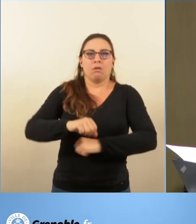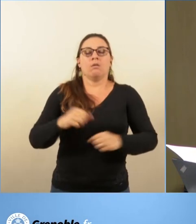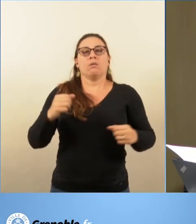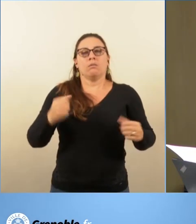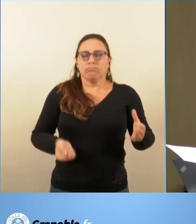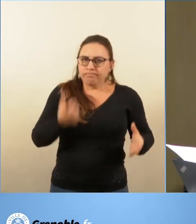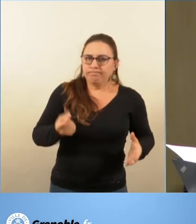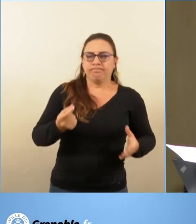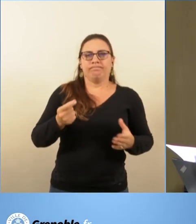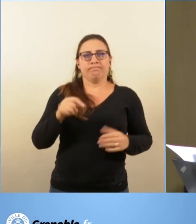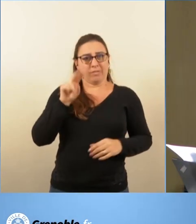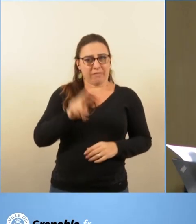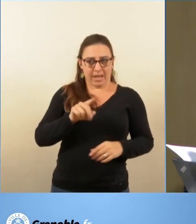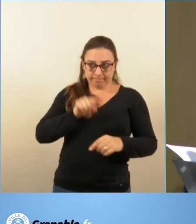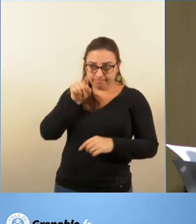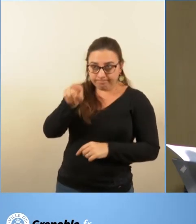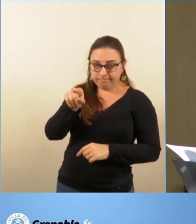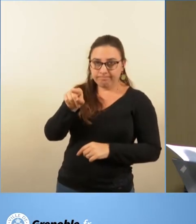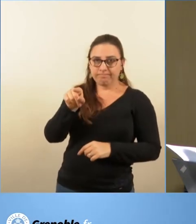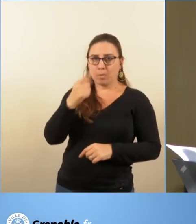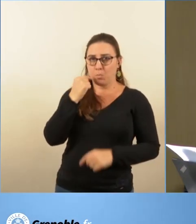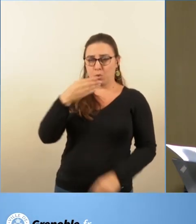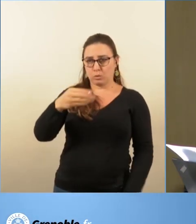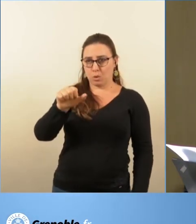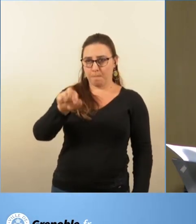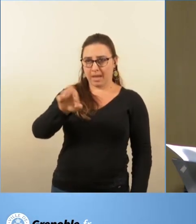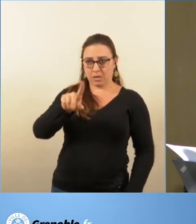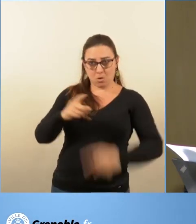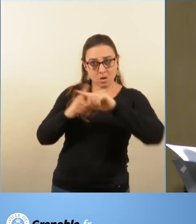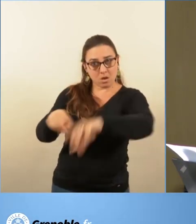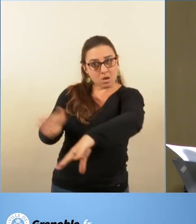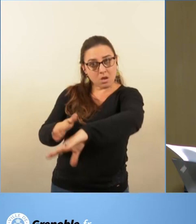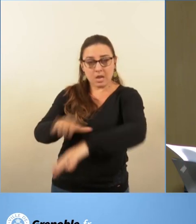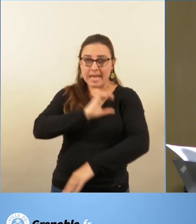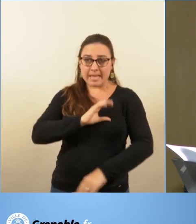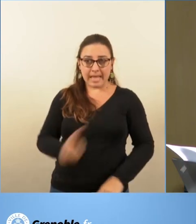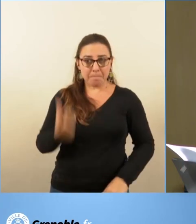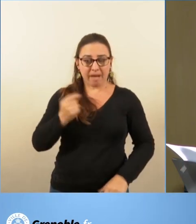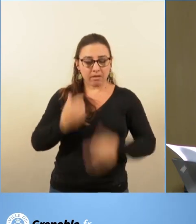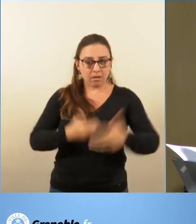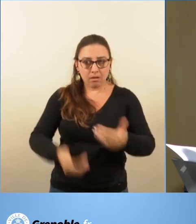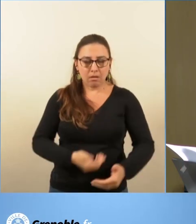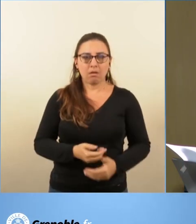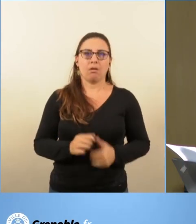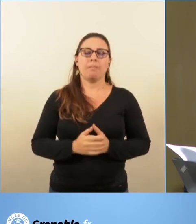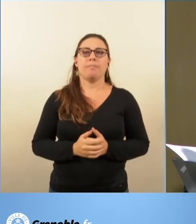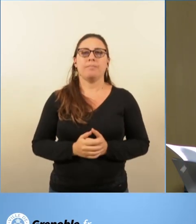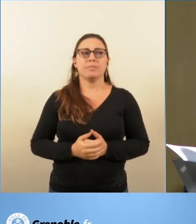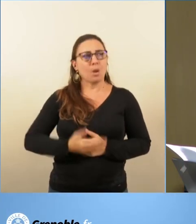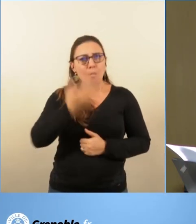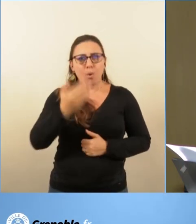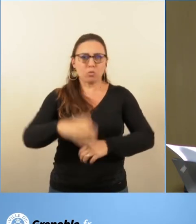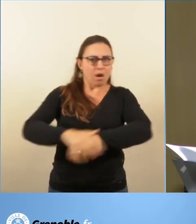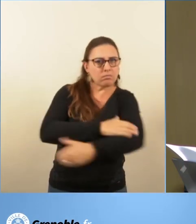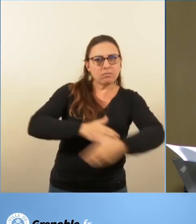et je m'adresse particulièrement à Monsieur Mériot il peut accélérer cette opération-là de prendre rapidement toutes les mesures